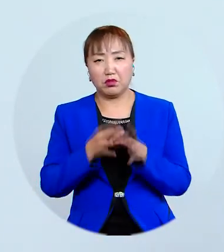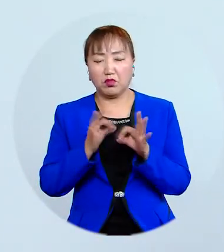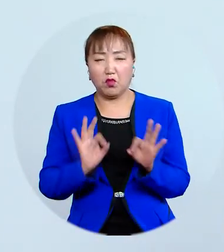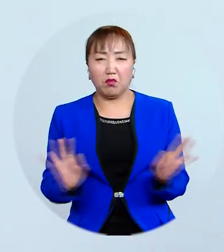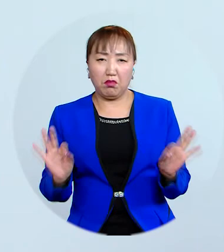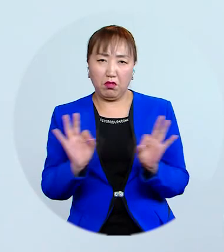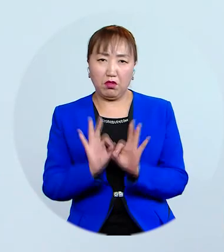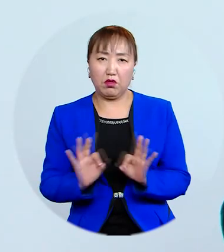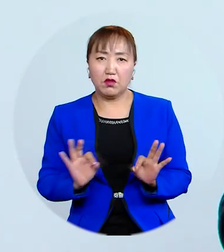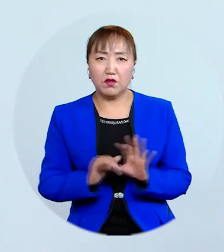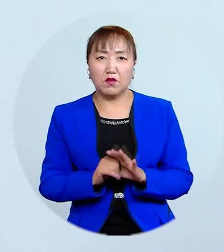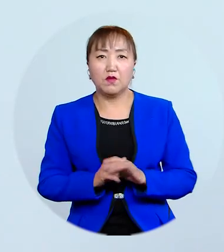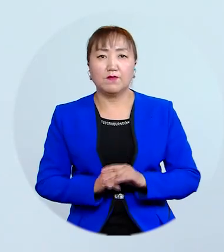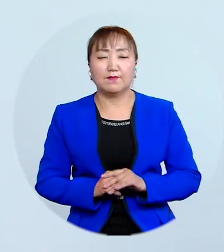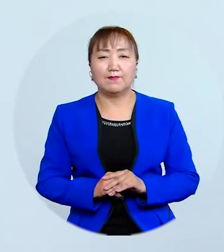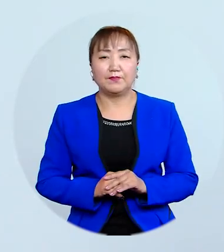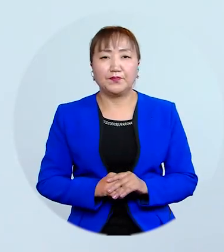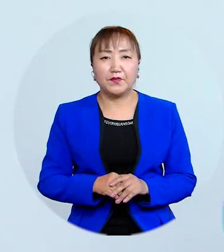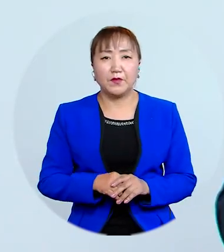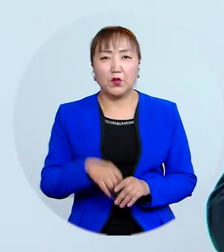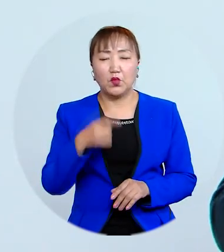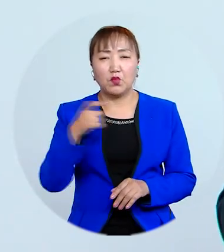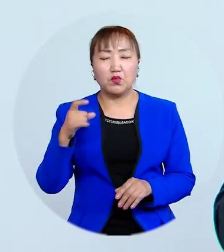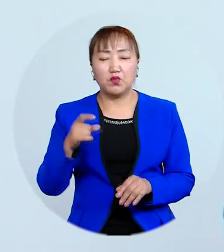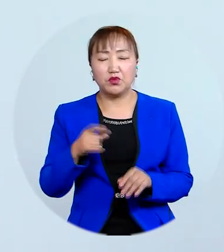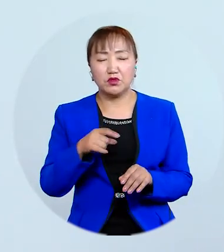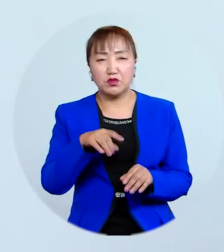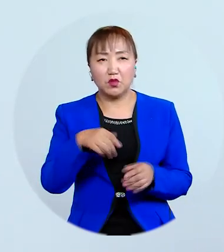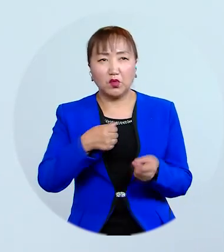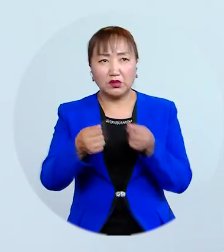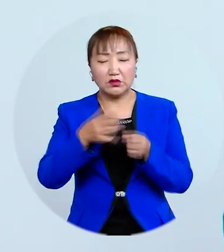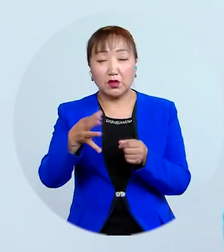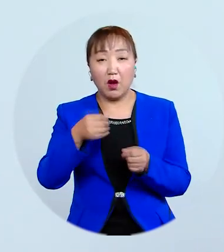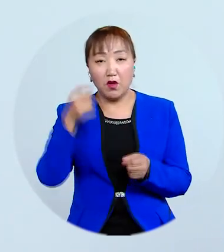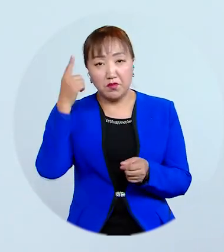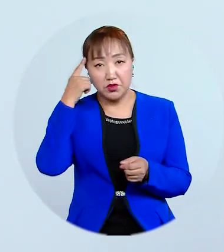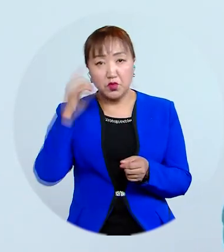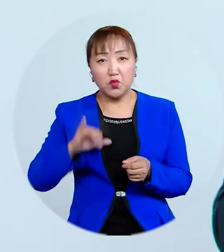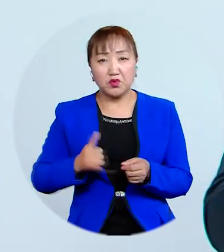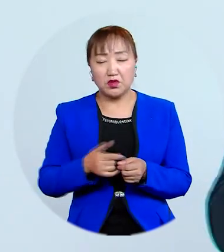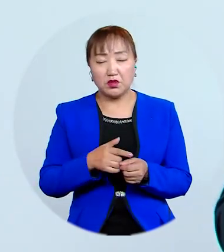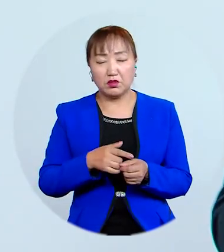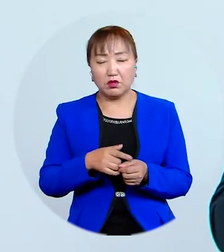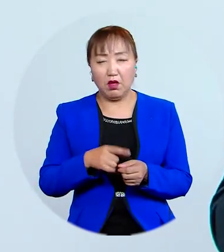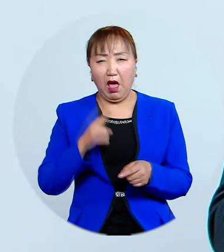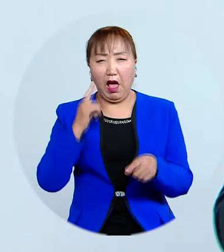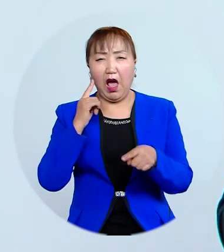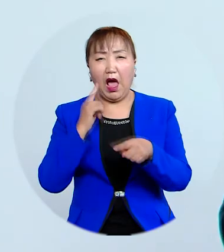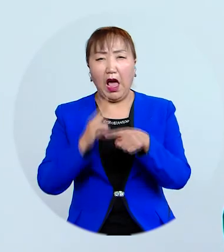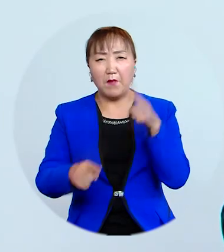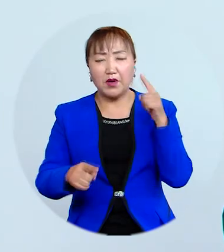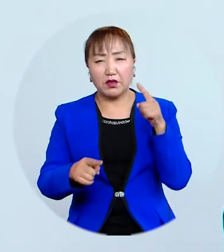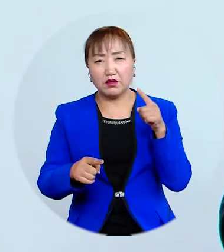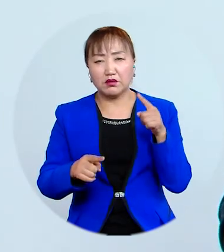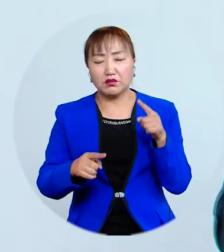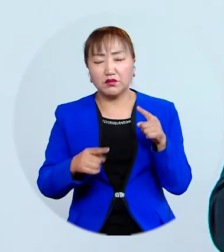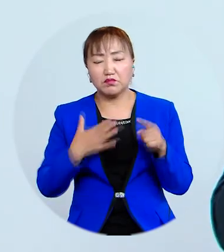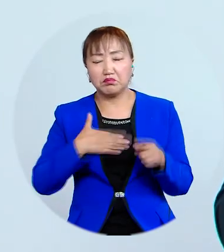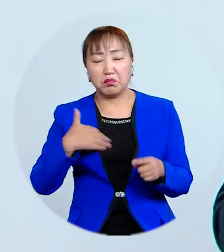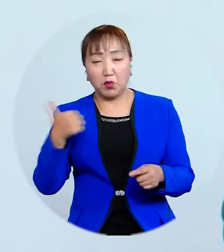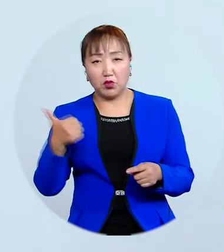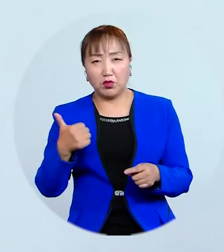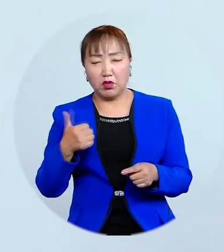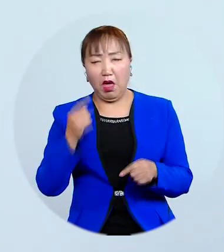тийм бүтээгдэхүүн байсан бол хэзээч рекламтгүй шүү дээ, тийм хүн болгоо очиад одоо тэрийг аваад мэддэг бол чинь тэгэхээр хэзээч юм амар хэлбэраар эрүүл болоо